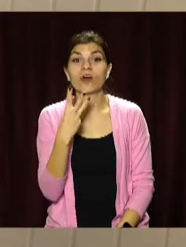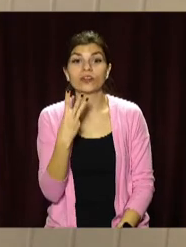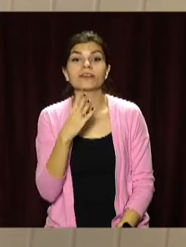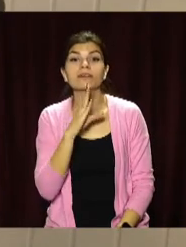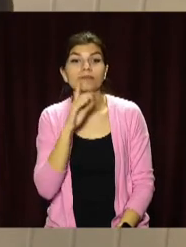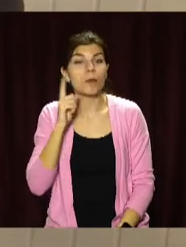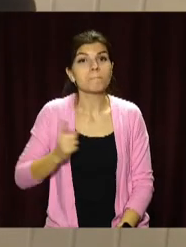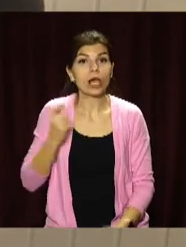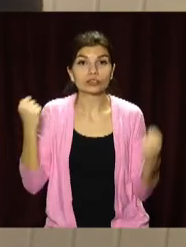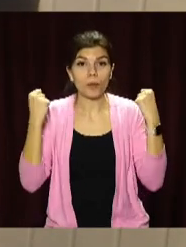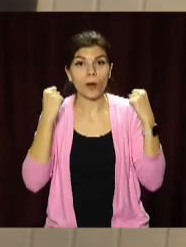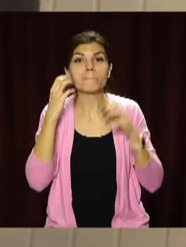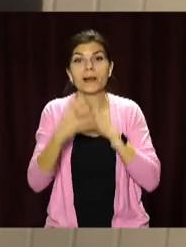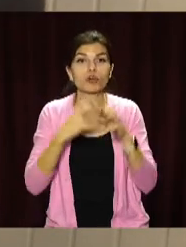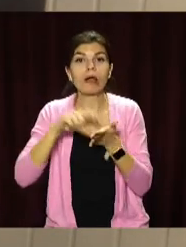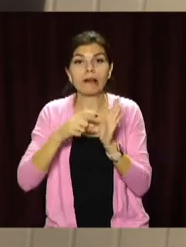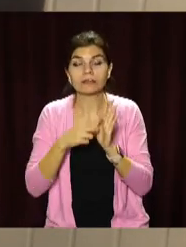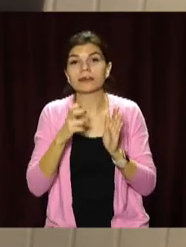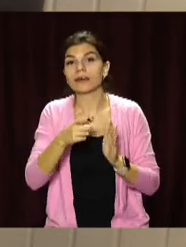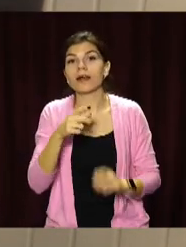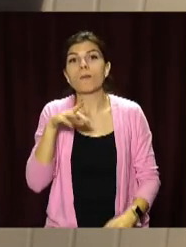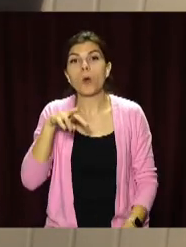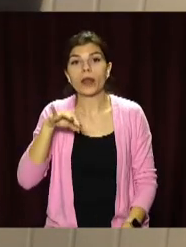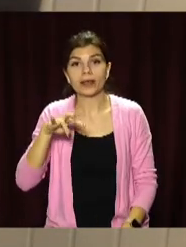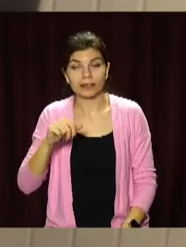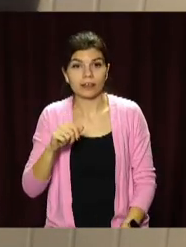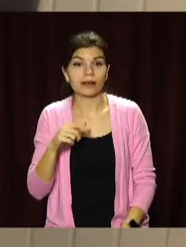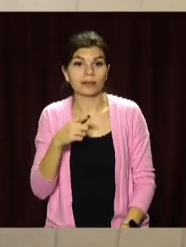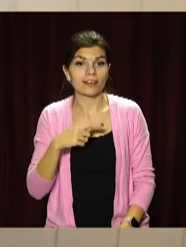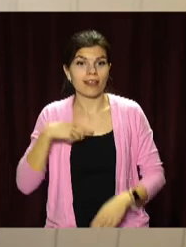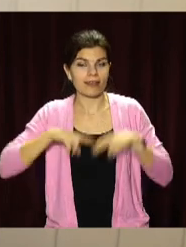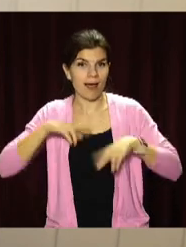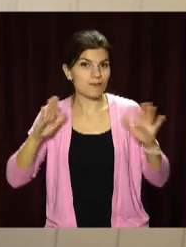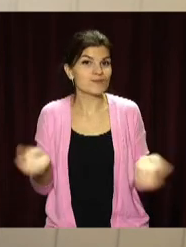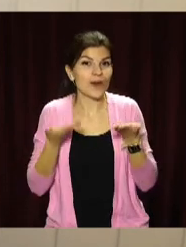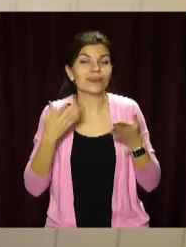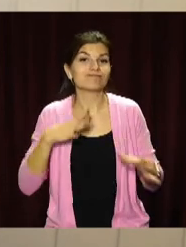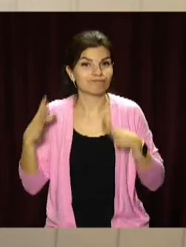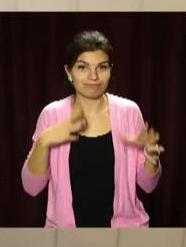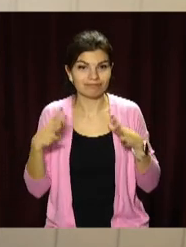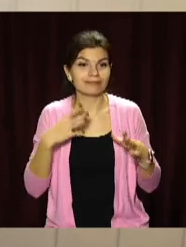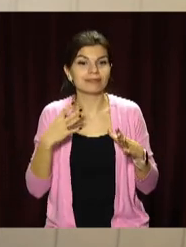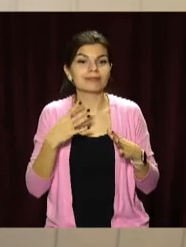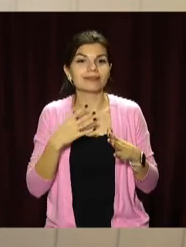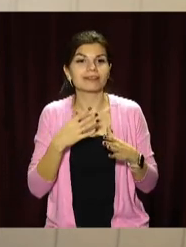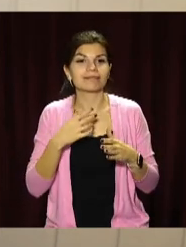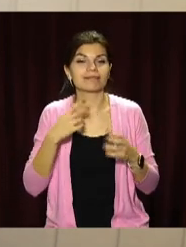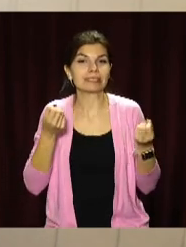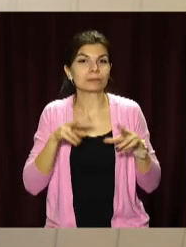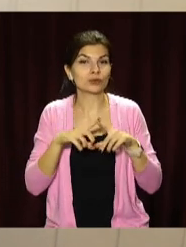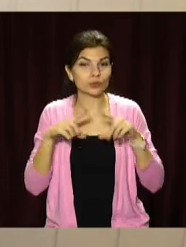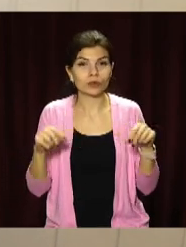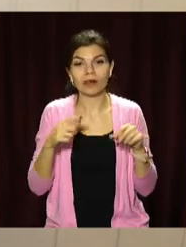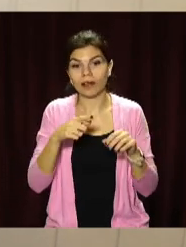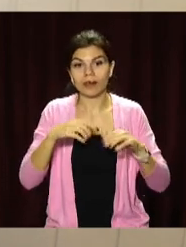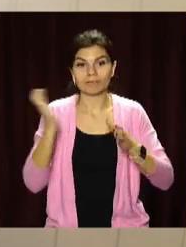23-річна майстерка спорту міжнародного класу Поліна Колеснікова у піднесному настрої розпочинає тренування у стінах рідної спортшколи. Із